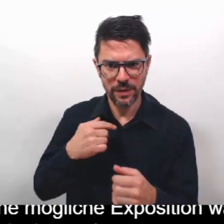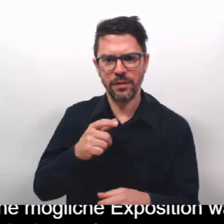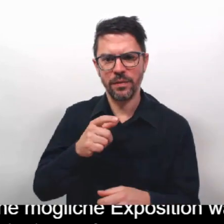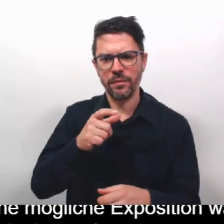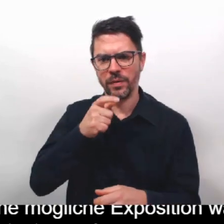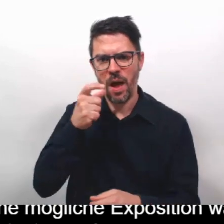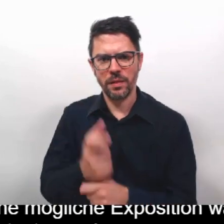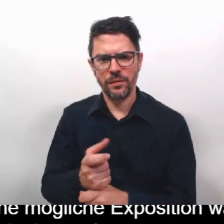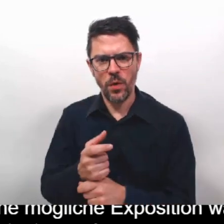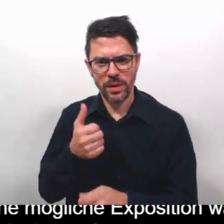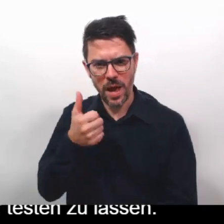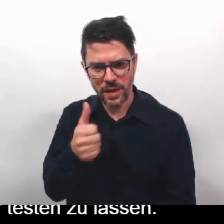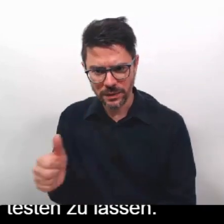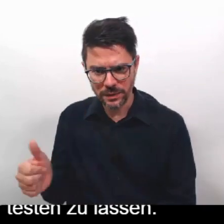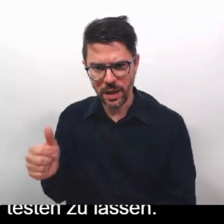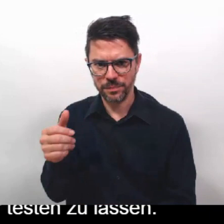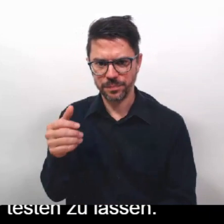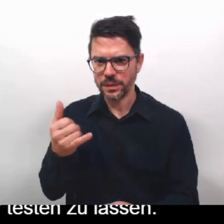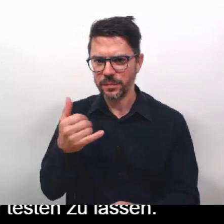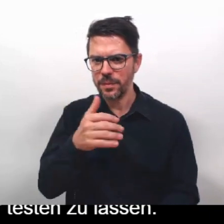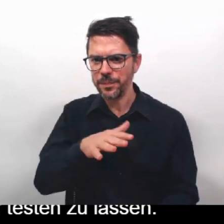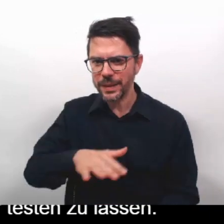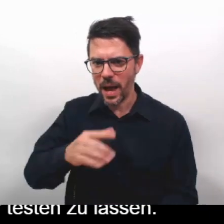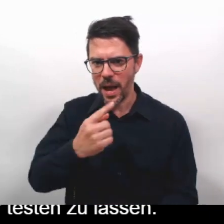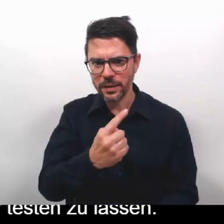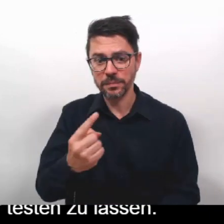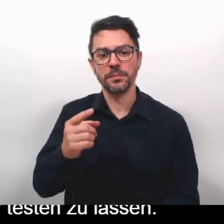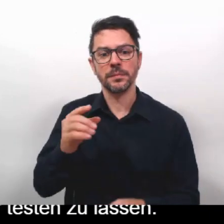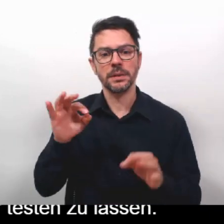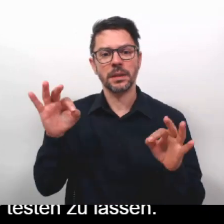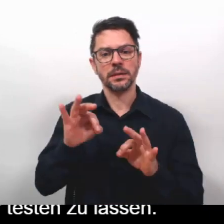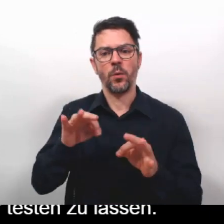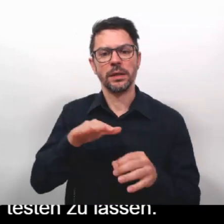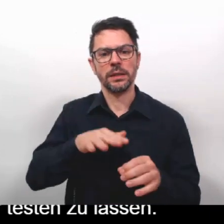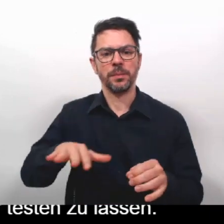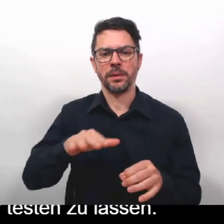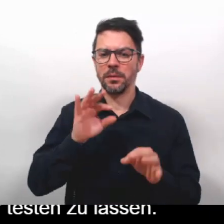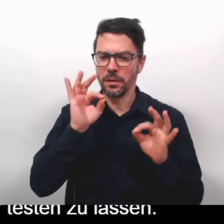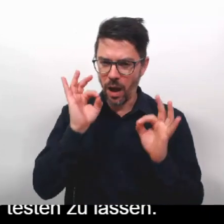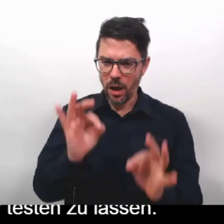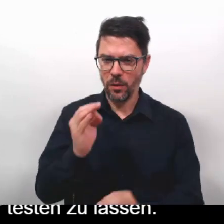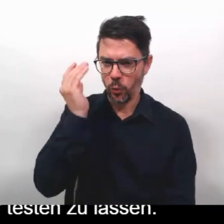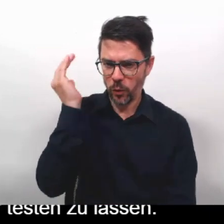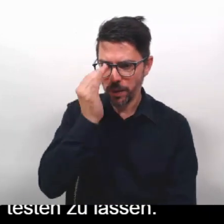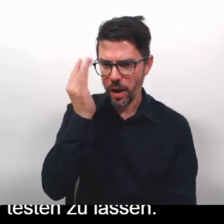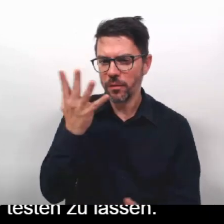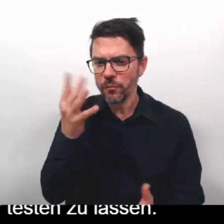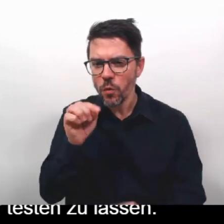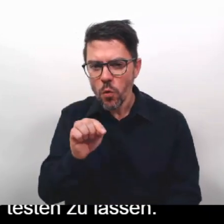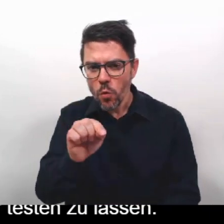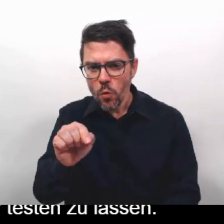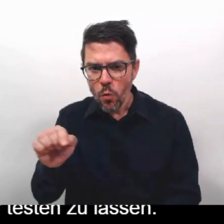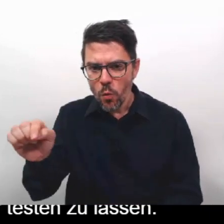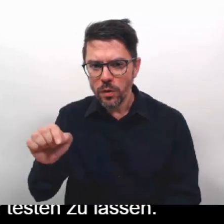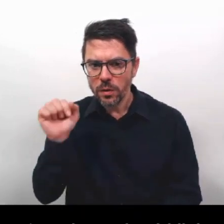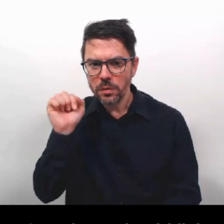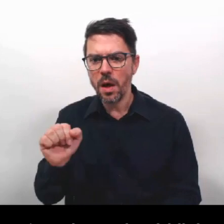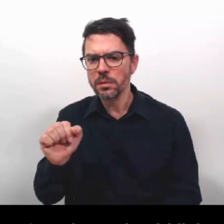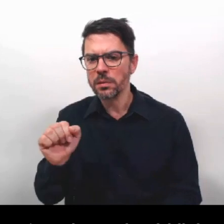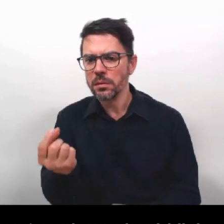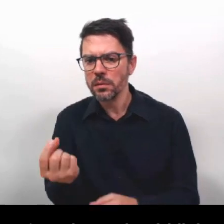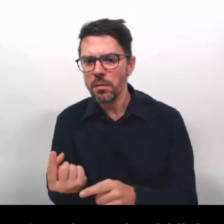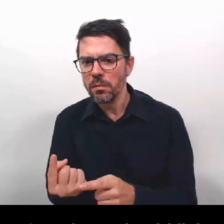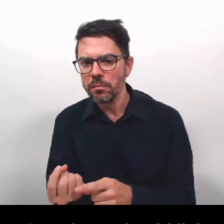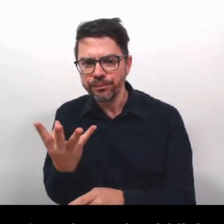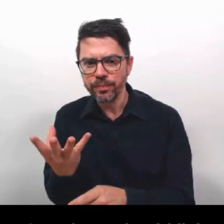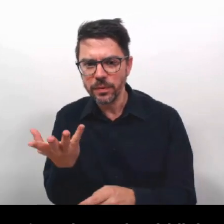Binnenverhältnis dann eben, weil von Hochschule zu Hochschule in einem unterschiedlichen geografischen Bereich mit unterschiedlichen Aufgabenstellungen, unterschiedliche Akzente gesetzt